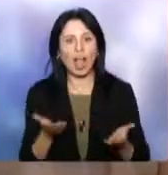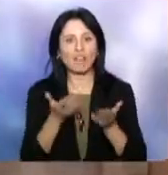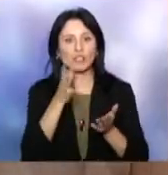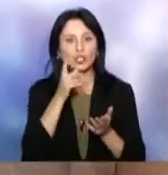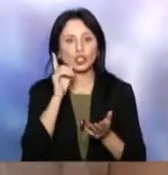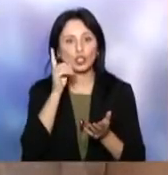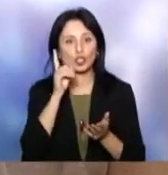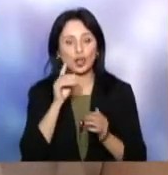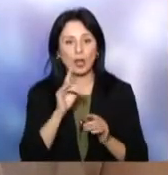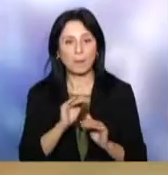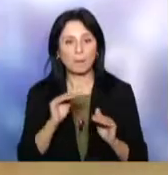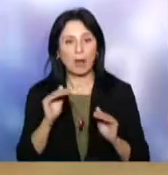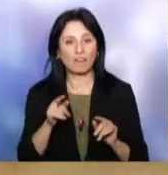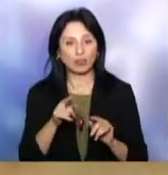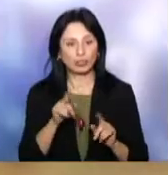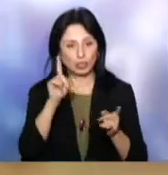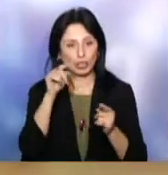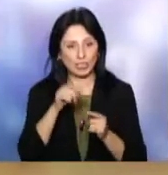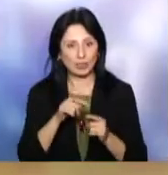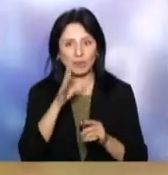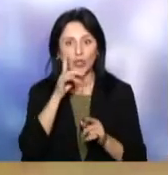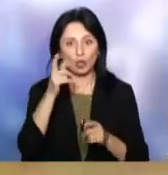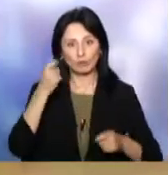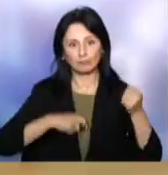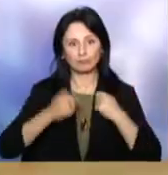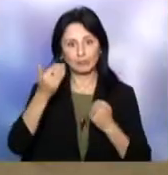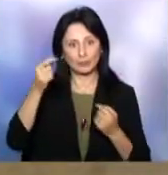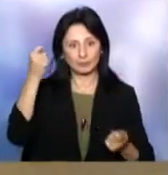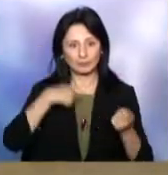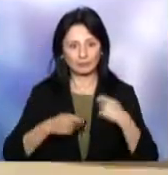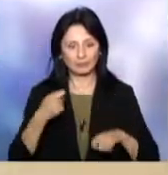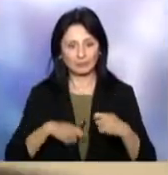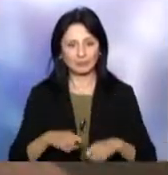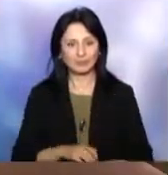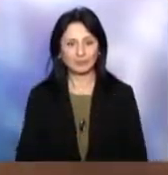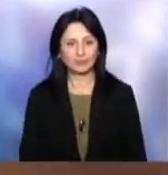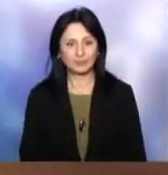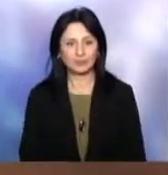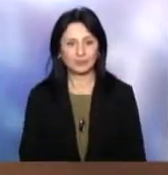დრო. ბავშვები გამოეწყვნენ შესაბამისად იმ დროის ტანსაცმელში.